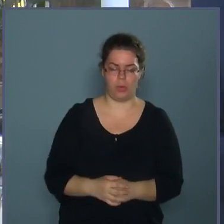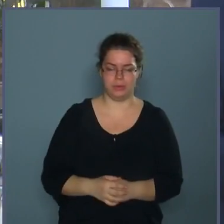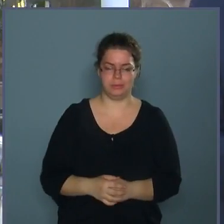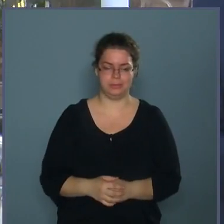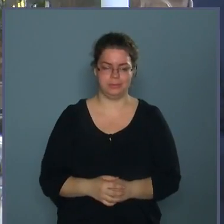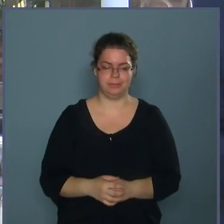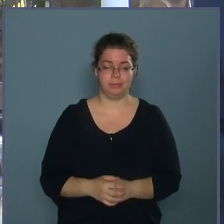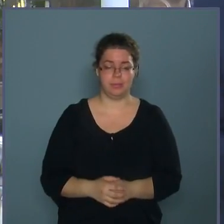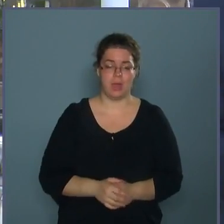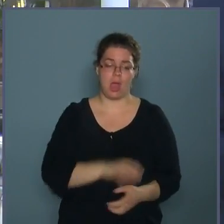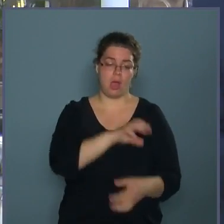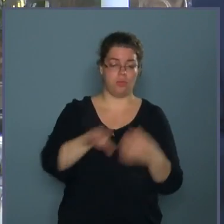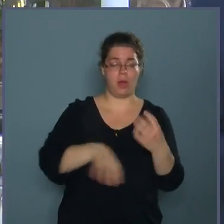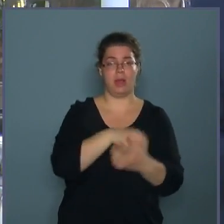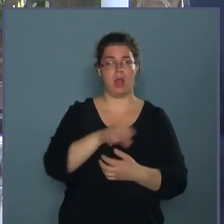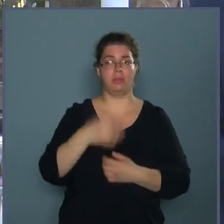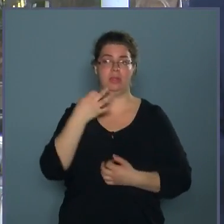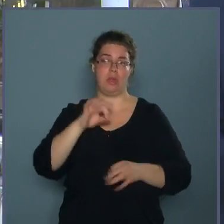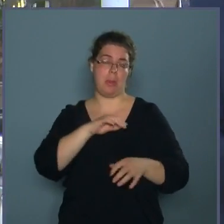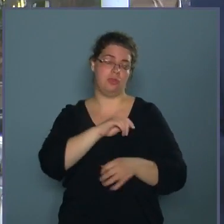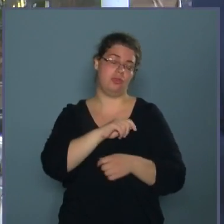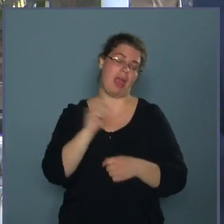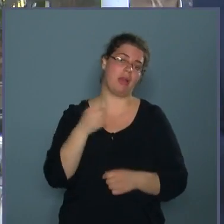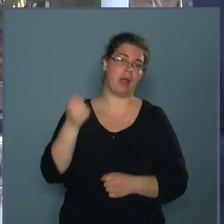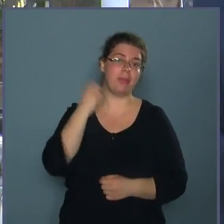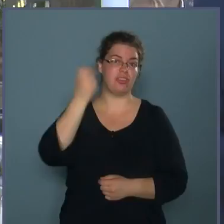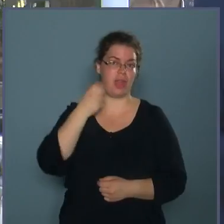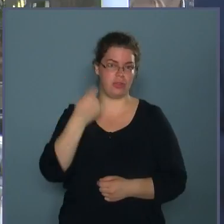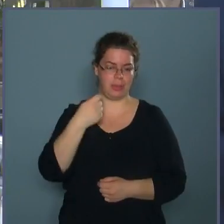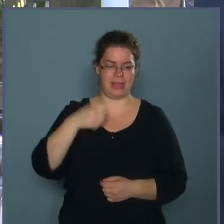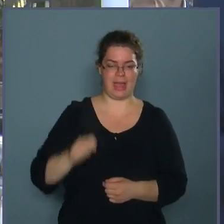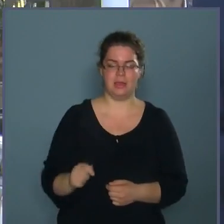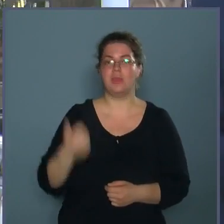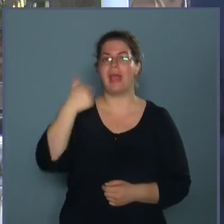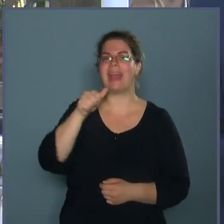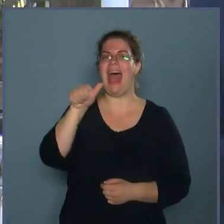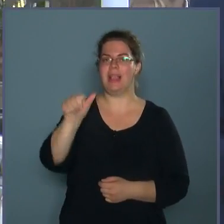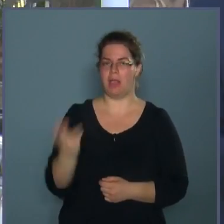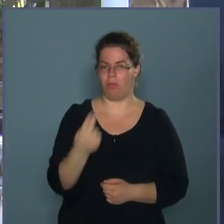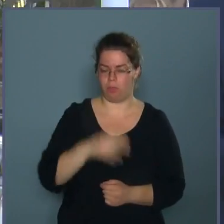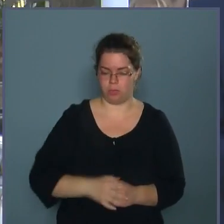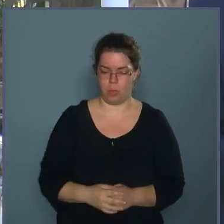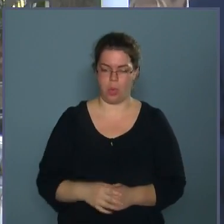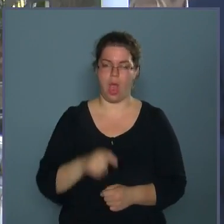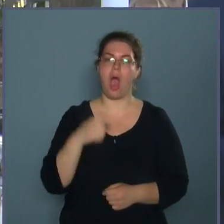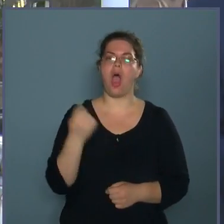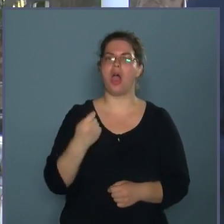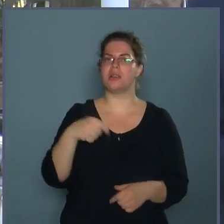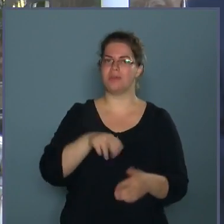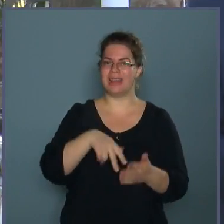A forradalom és a szabadságharc pesterzsébeti áldozata 101 fő. Harcban